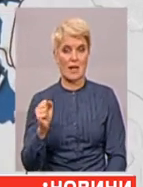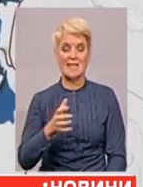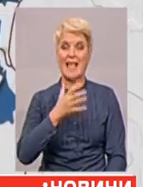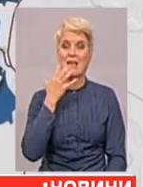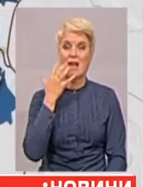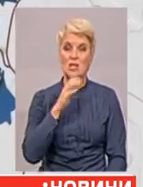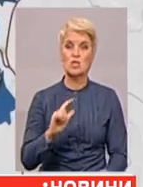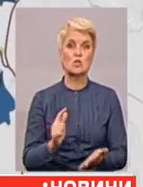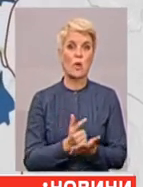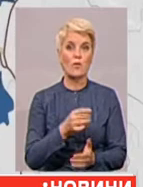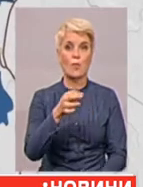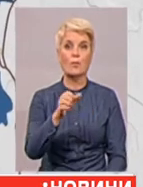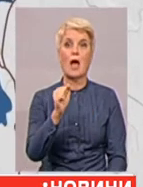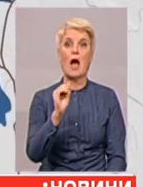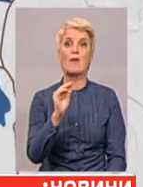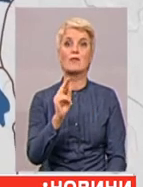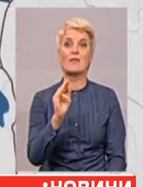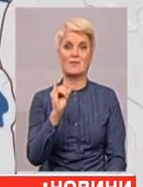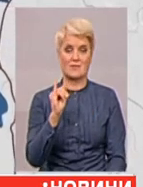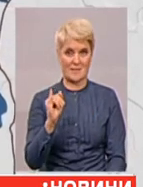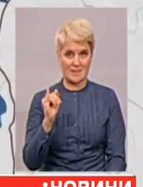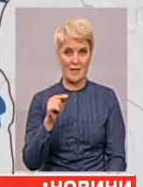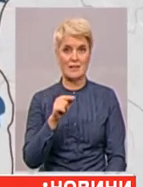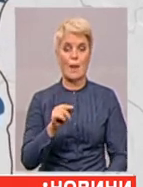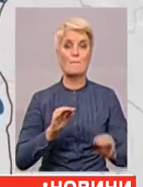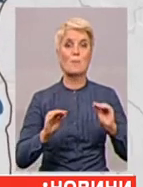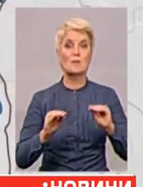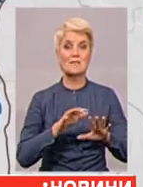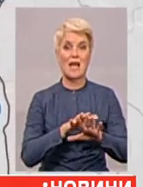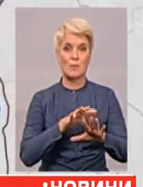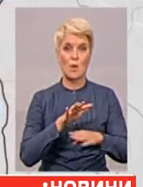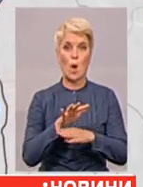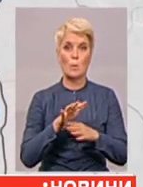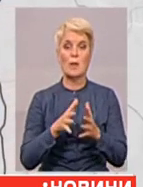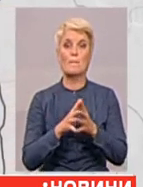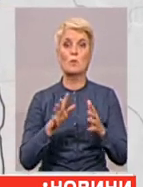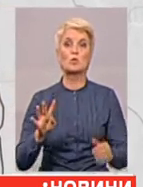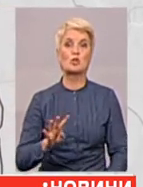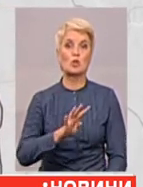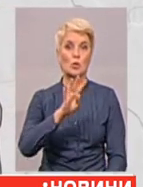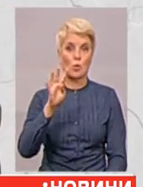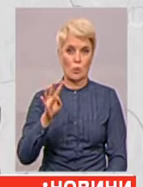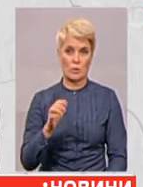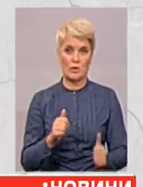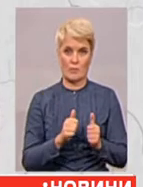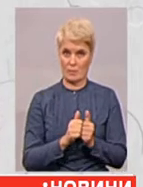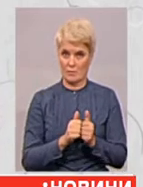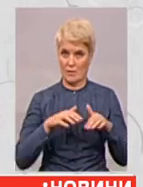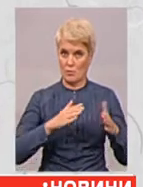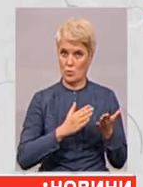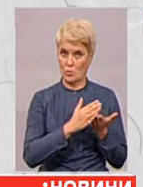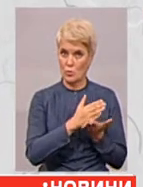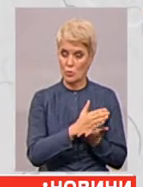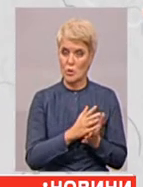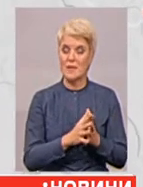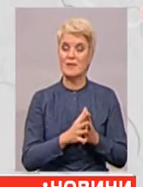в Авдіївці. Позиції армійців ворог обстрілював понад 4 години. На Приморському рубежі найбільше збройних провокацій. Тут